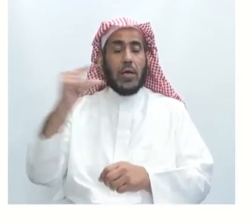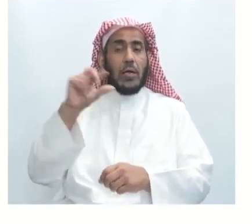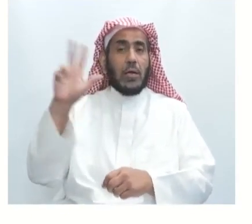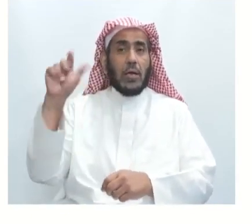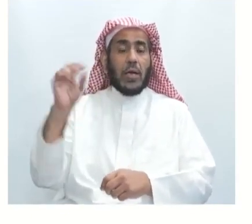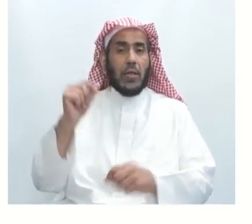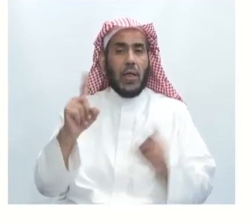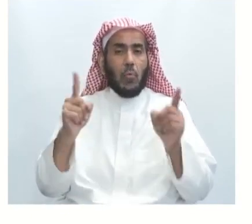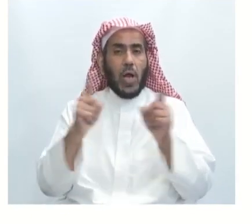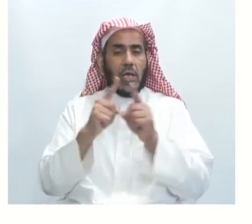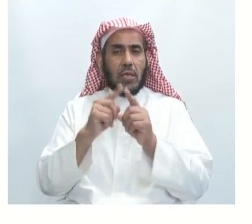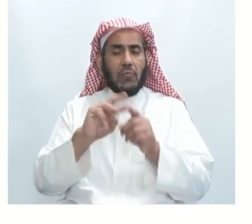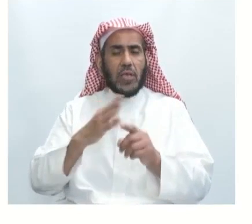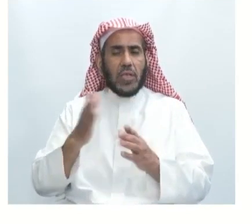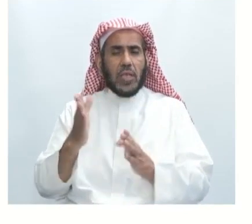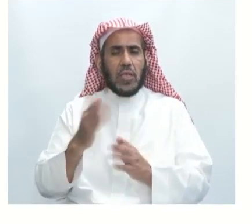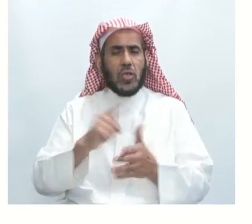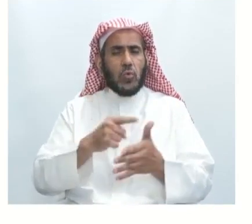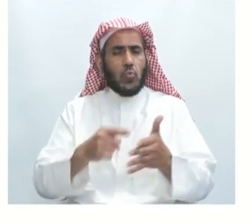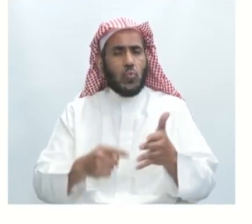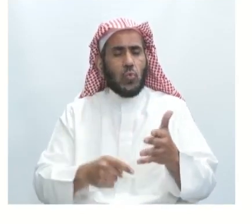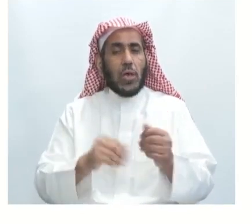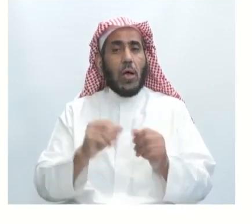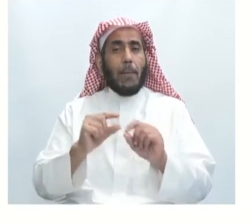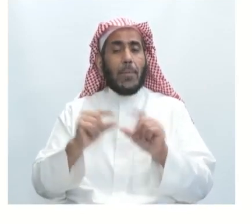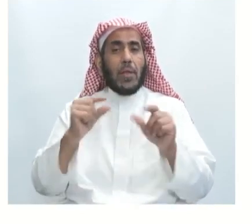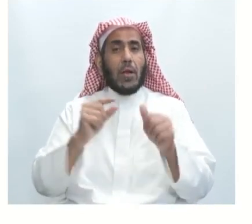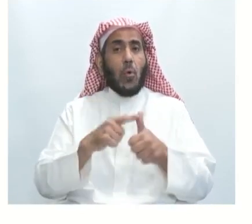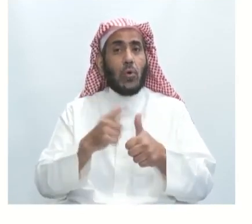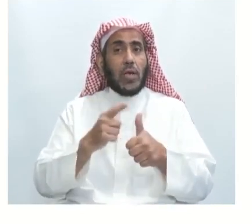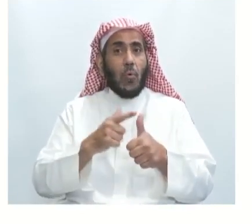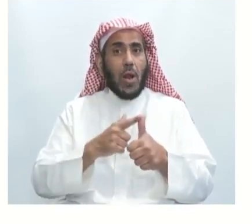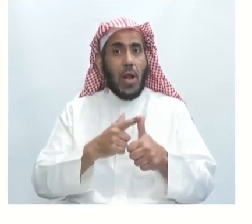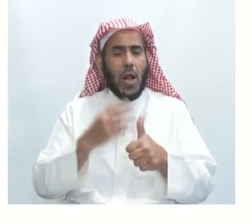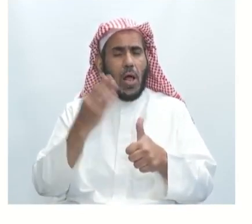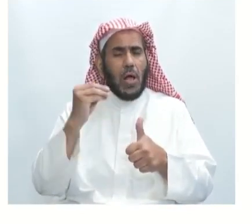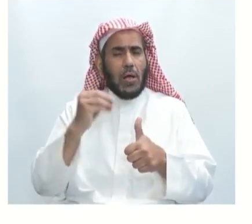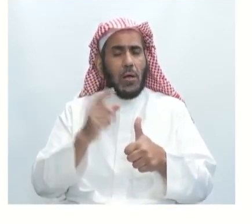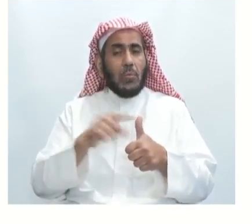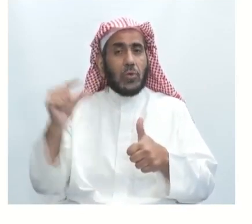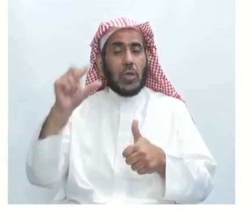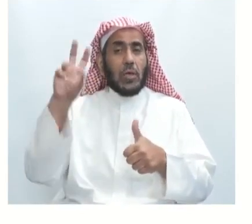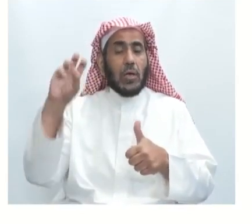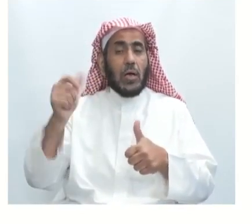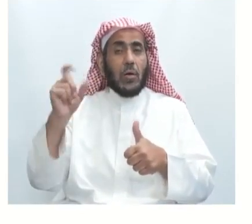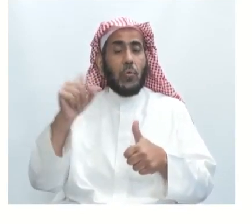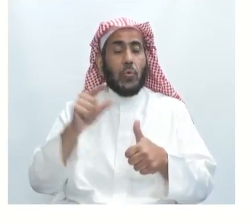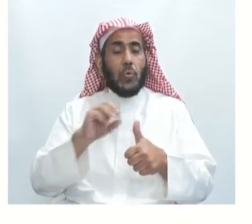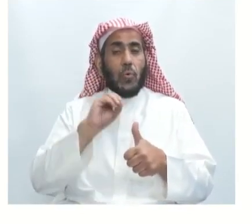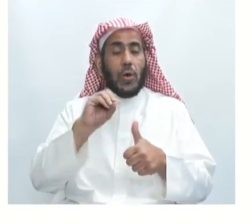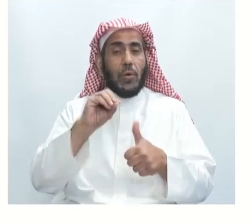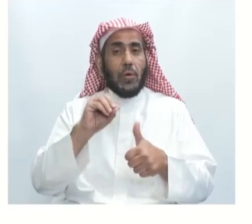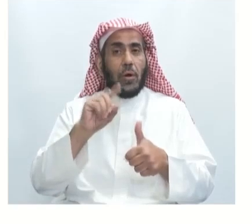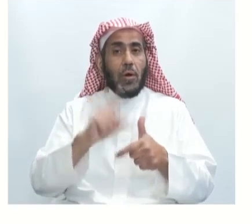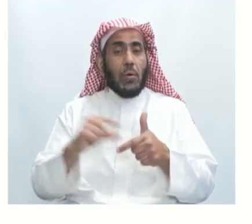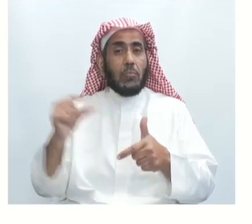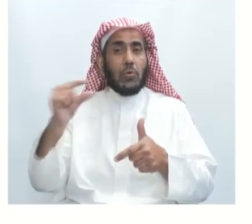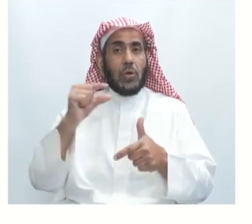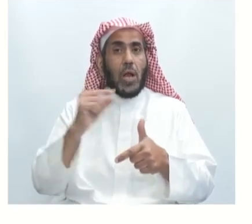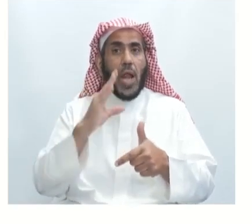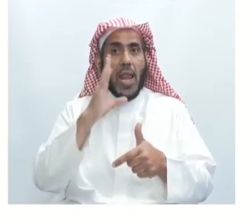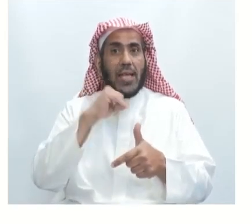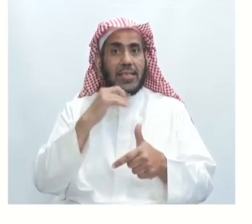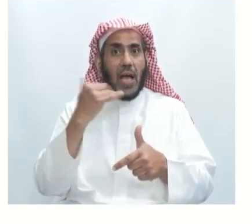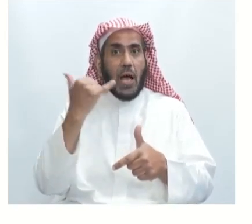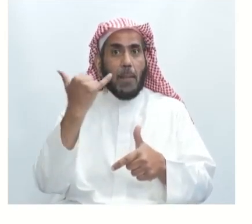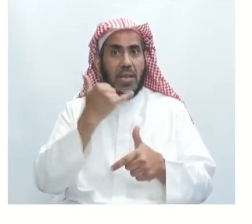ولخصناها في عده اوجه ومن ذلك الوجه الاول وهو مصطلح القانون ذكرنا انه مصطلح ليس